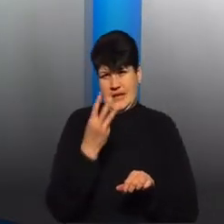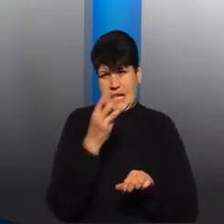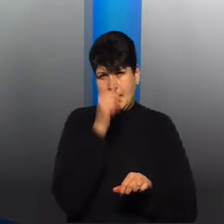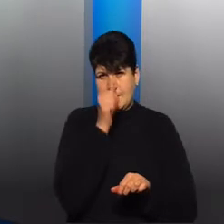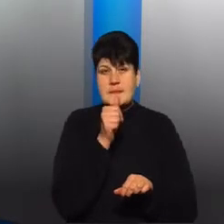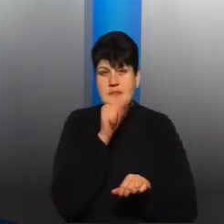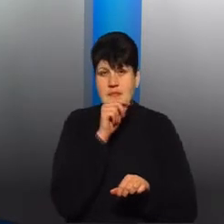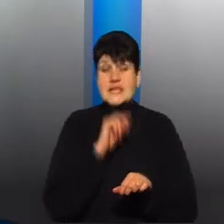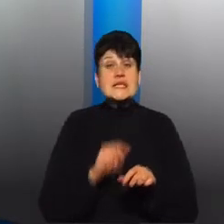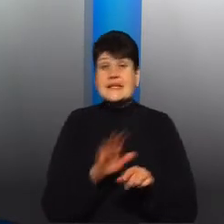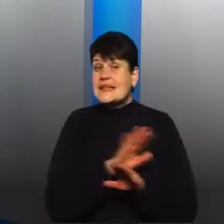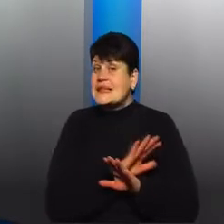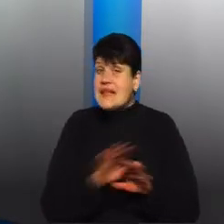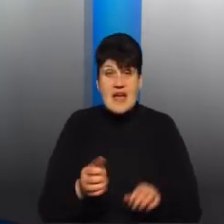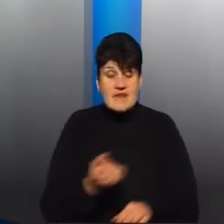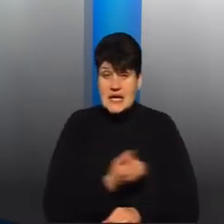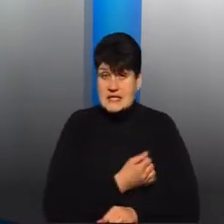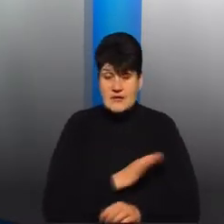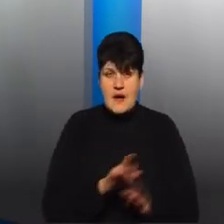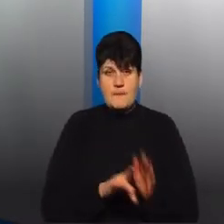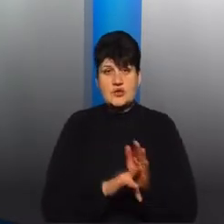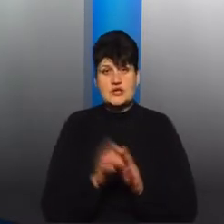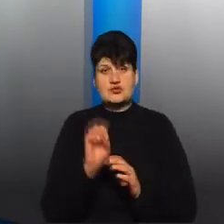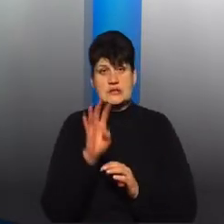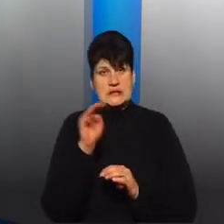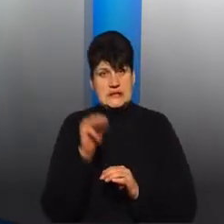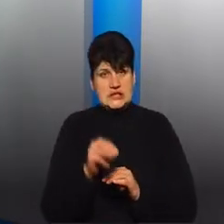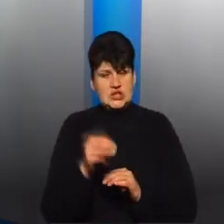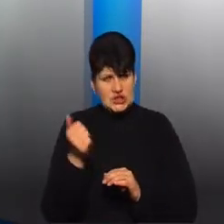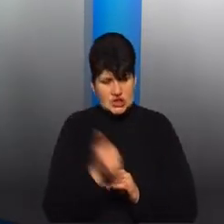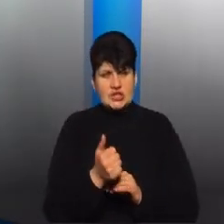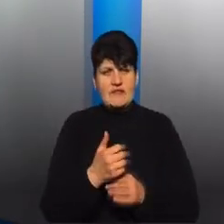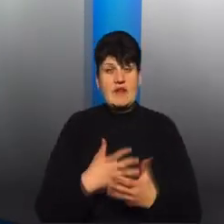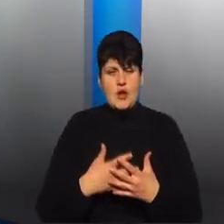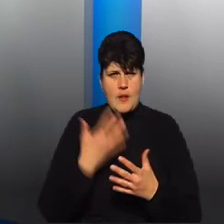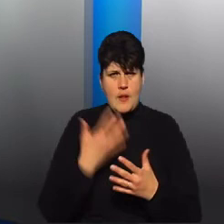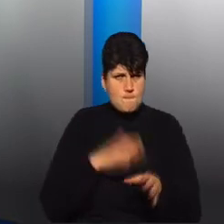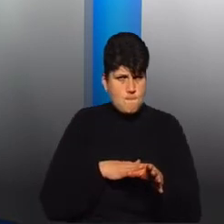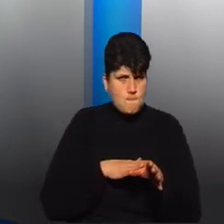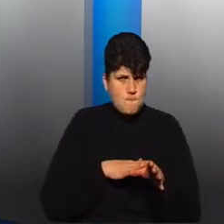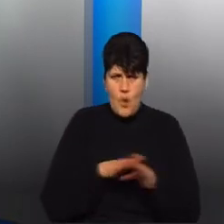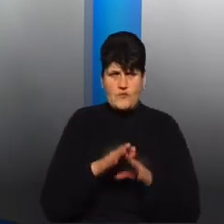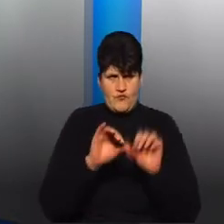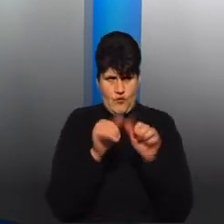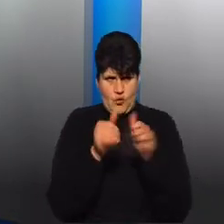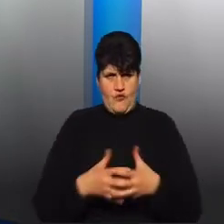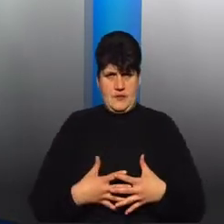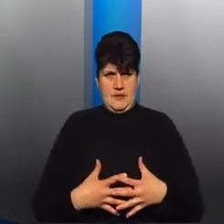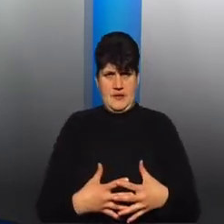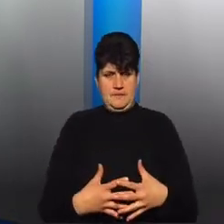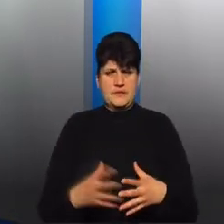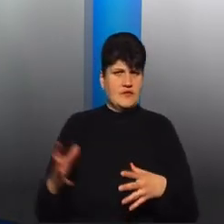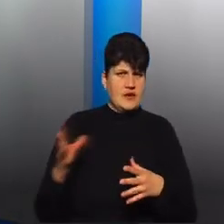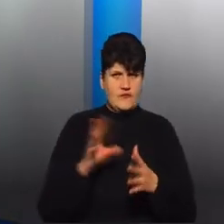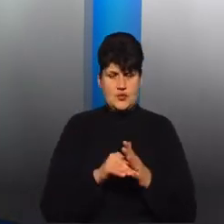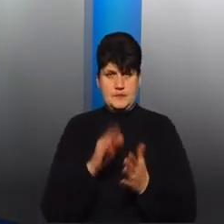починаючи з 13 тижнів вагітності, коли вже повністю сформований плід, закладка всіх органів систем пройшла, значить